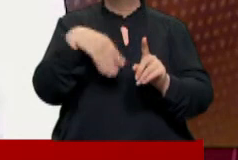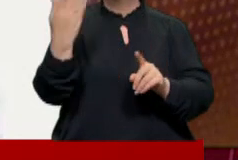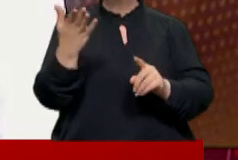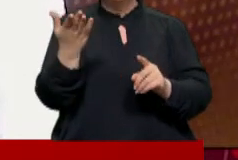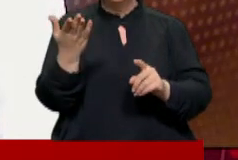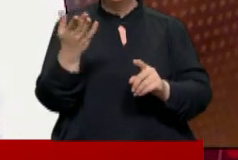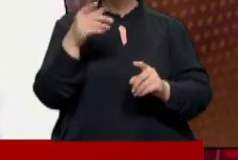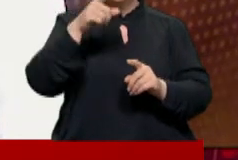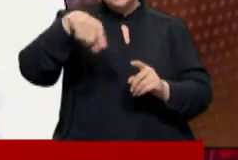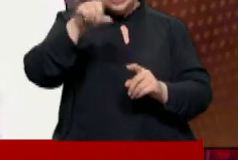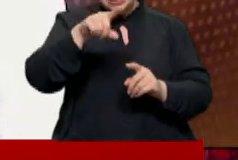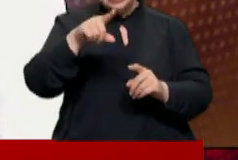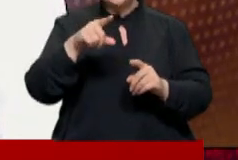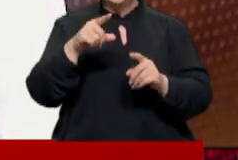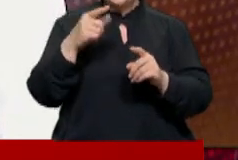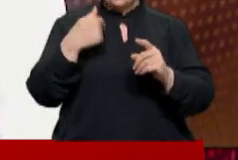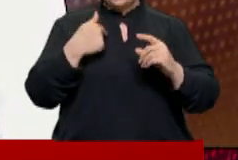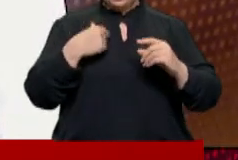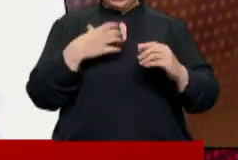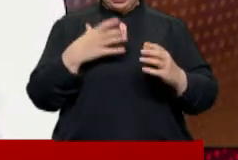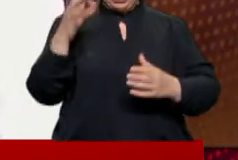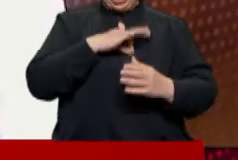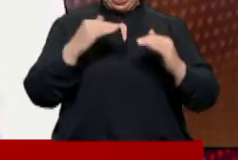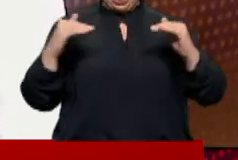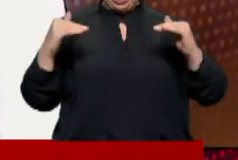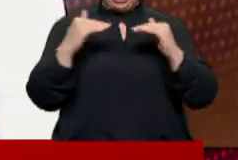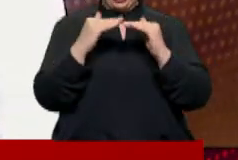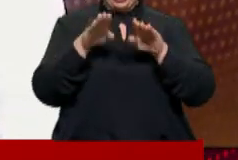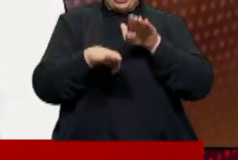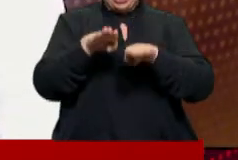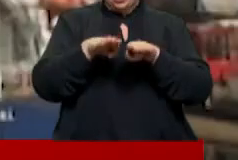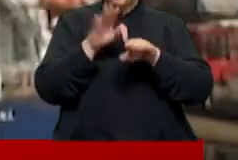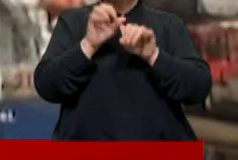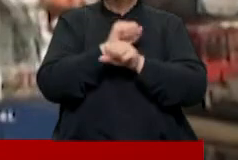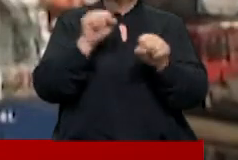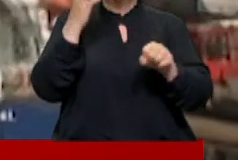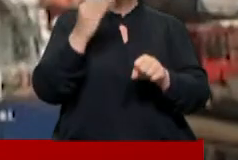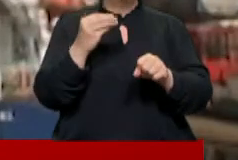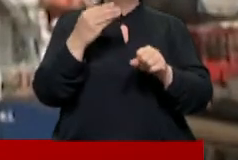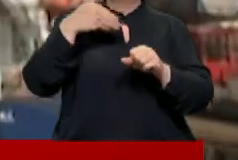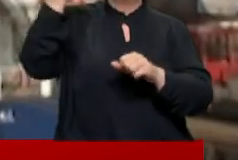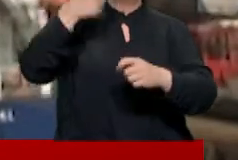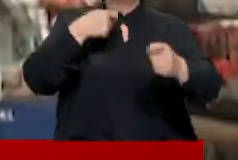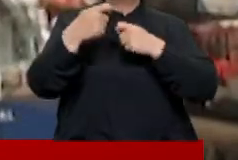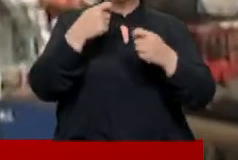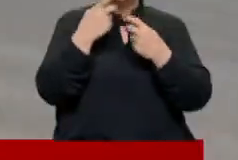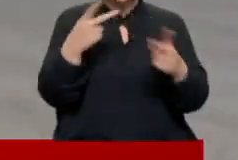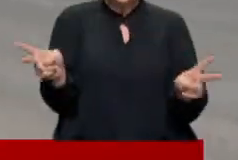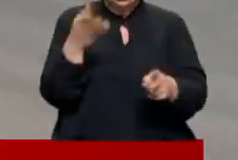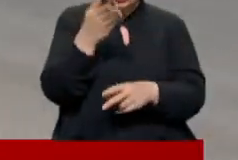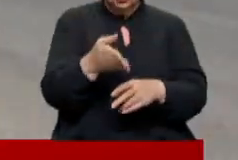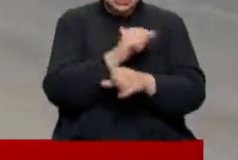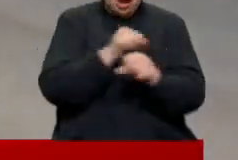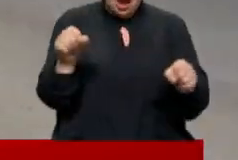türlü siz cari dengede mutlaka açık vermek durumunda kalıyorsunuz. Cari açık dış ticaret açığı aslında.